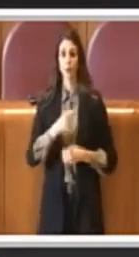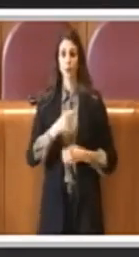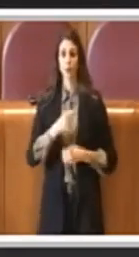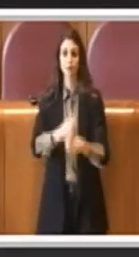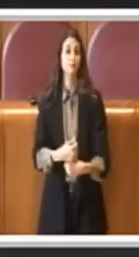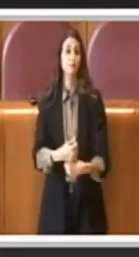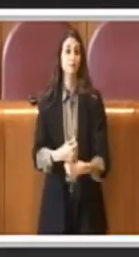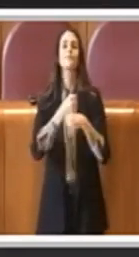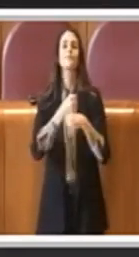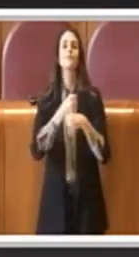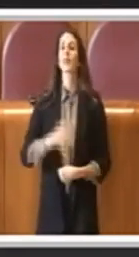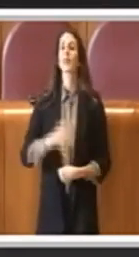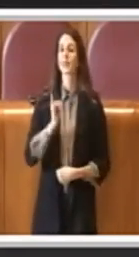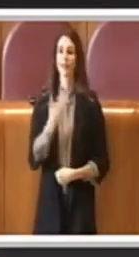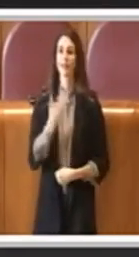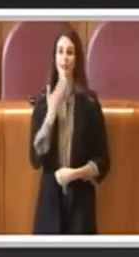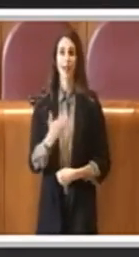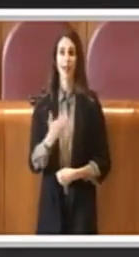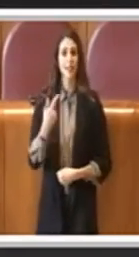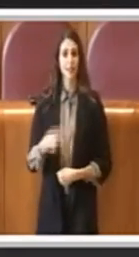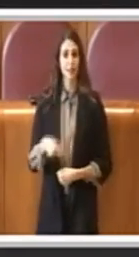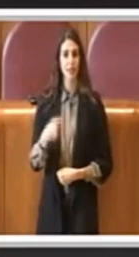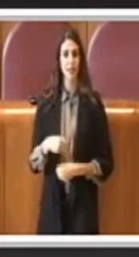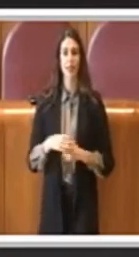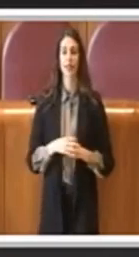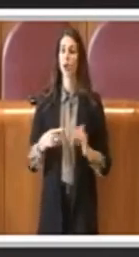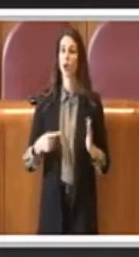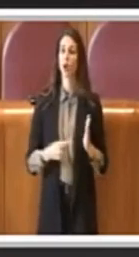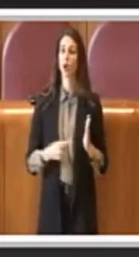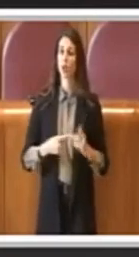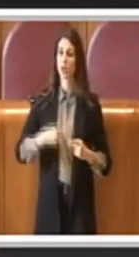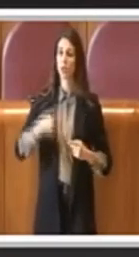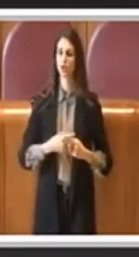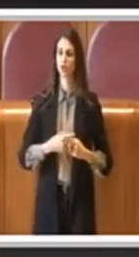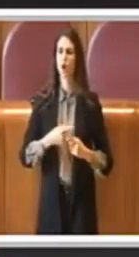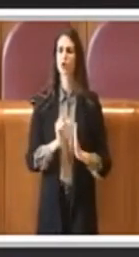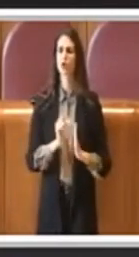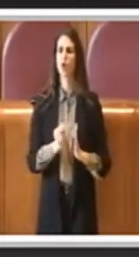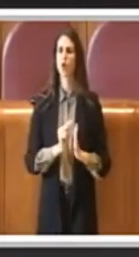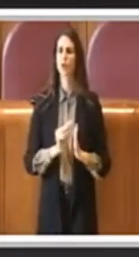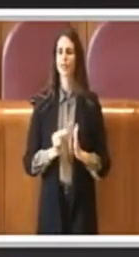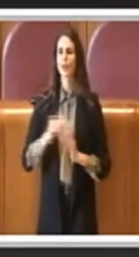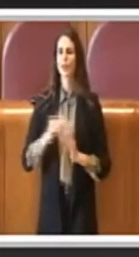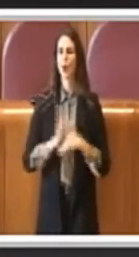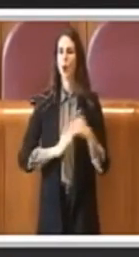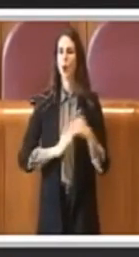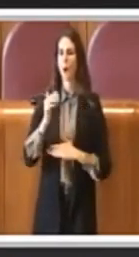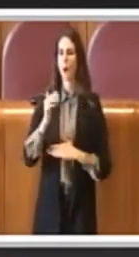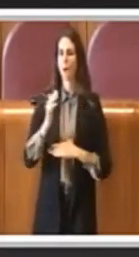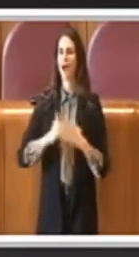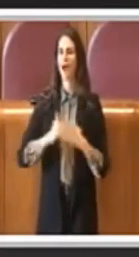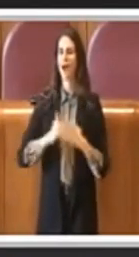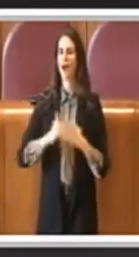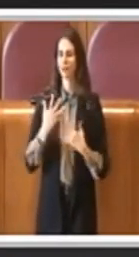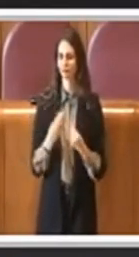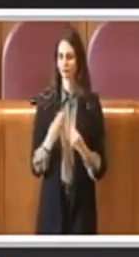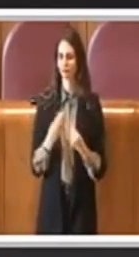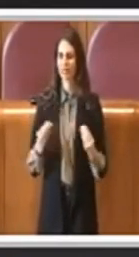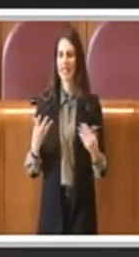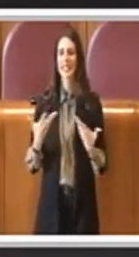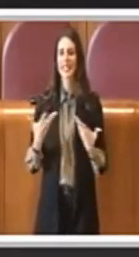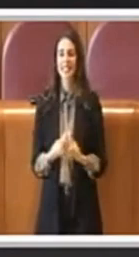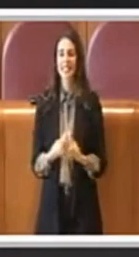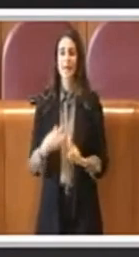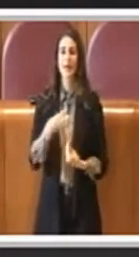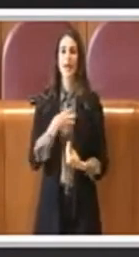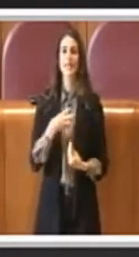Sì, grazie Presidente. Quest'ordine del giorno che è stato scritto a più mani con l'assessore della città